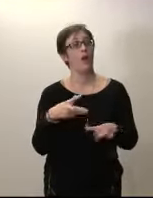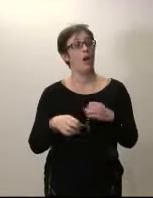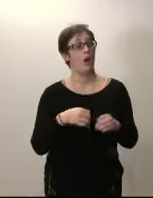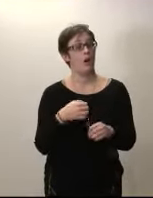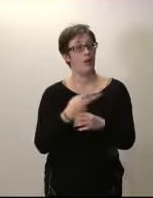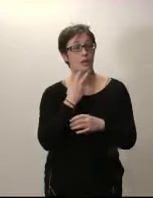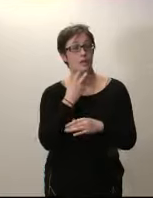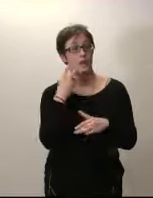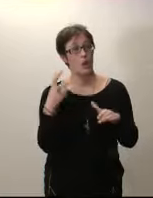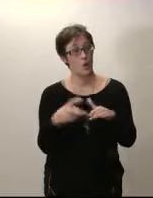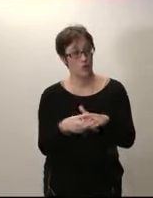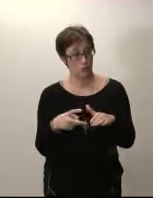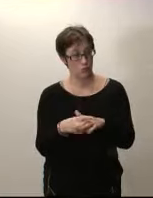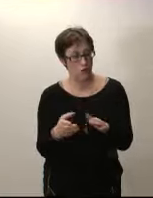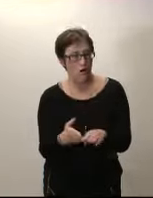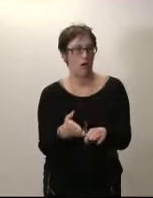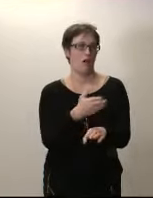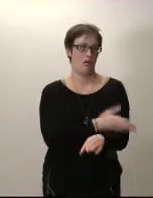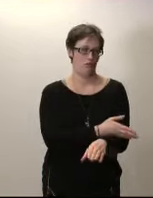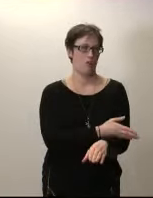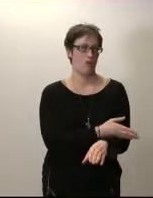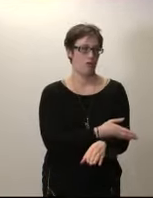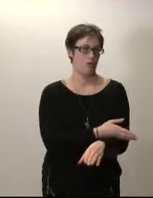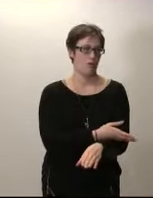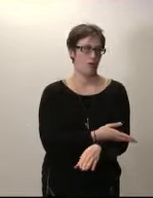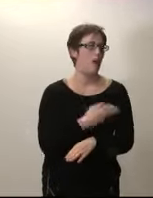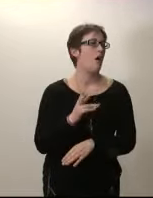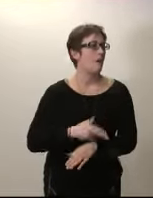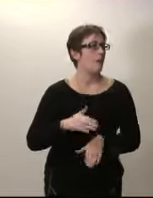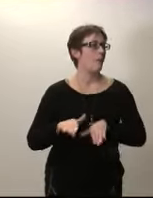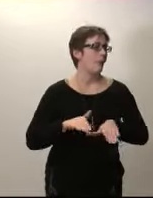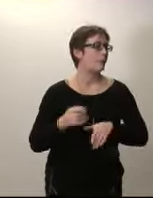pratique précédente consistait à